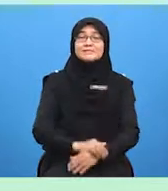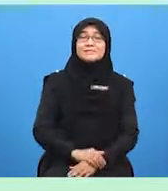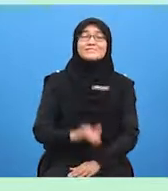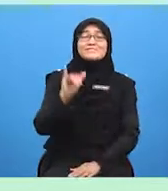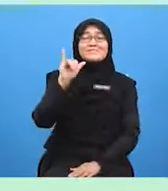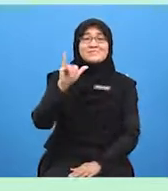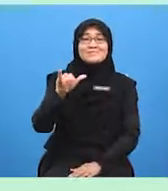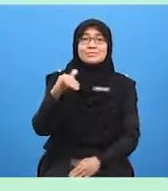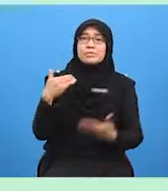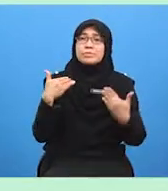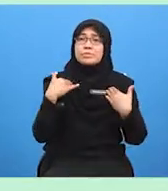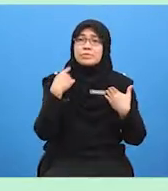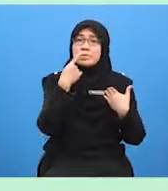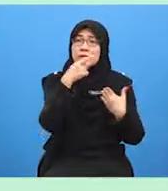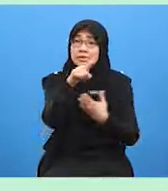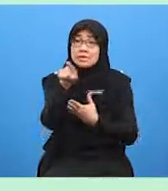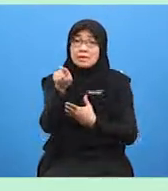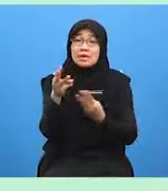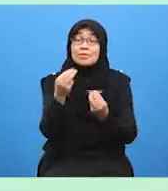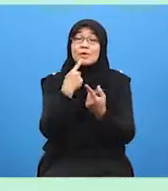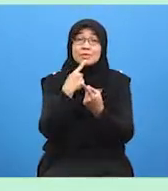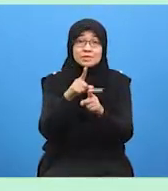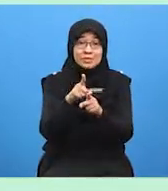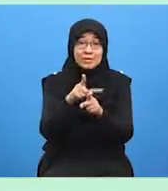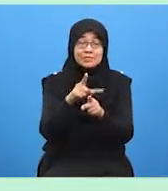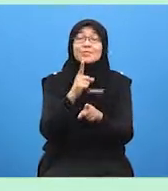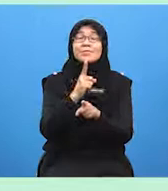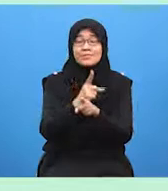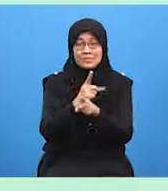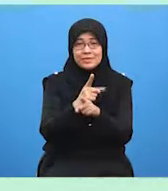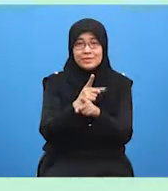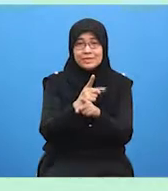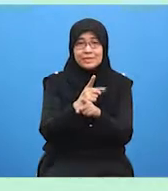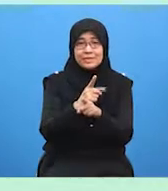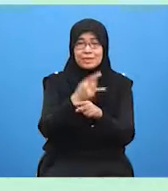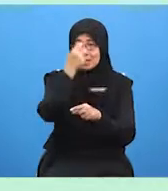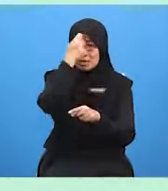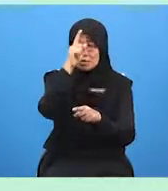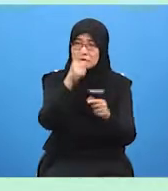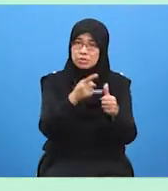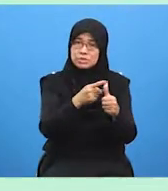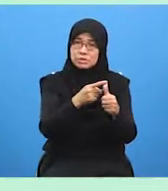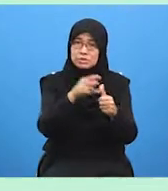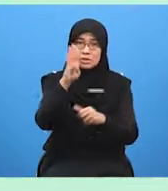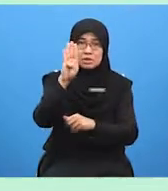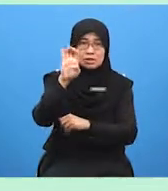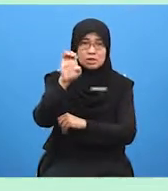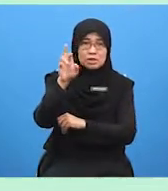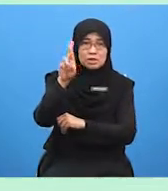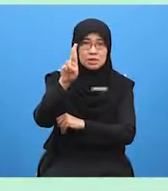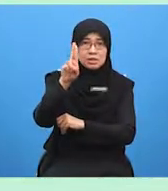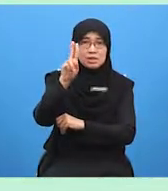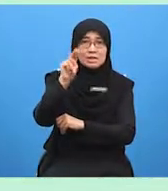Ya, ada sesiapa hendak jawab? Ya, tepat sekali. Tokoh yang pertama ialah Datuk Seri Bernard